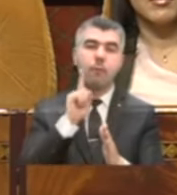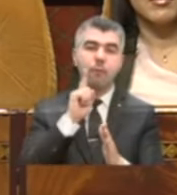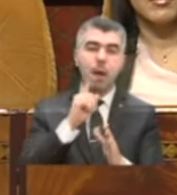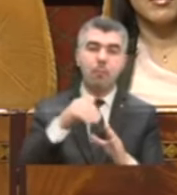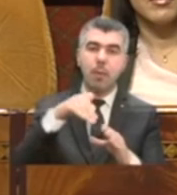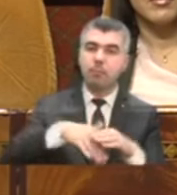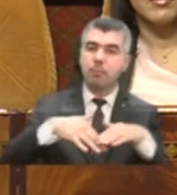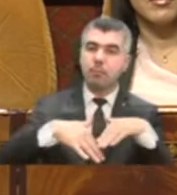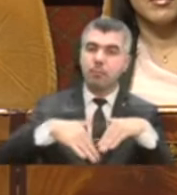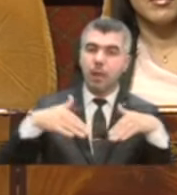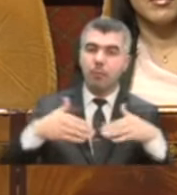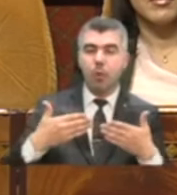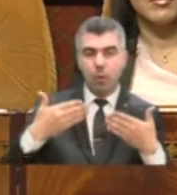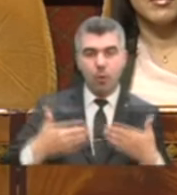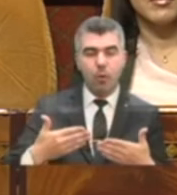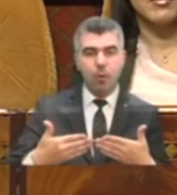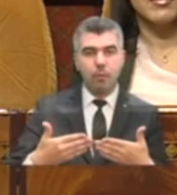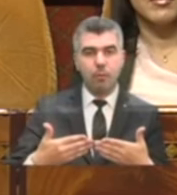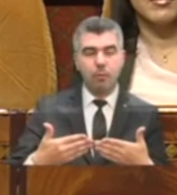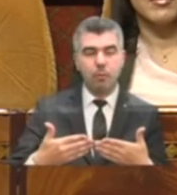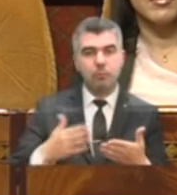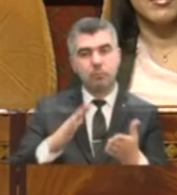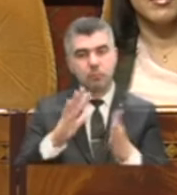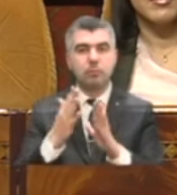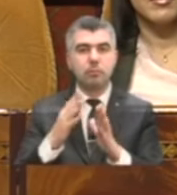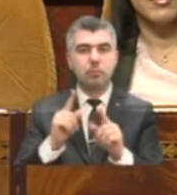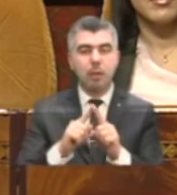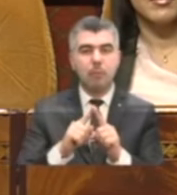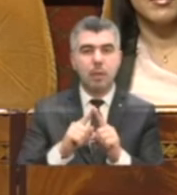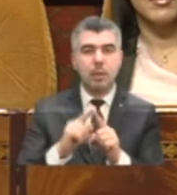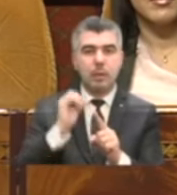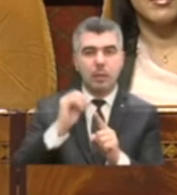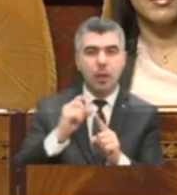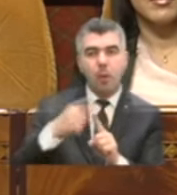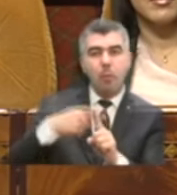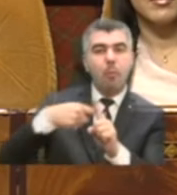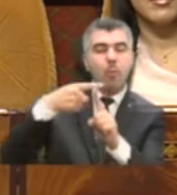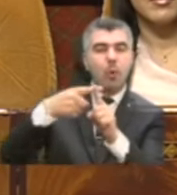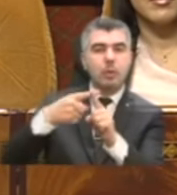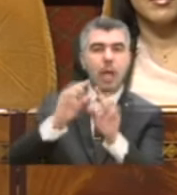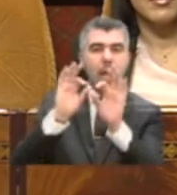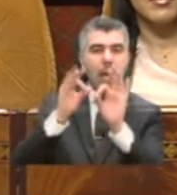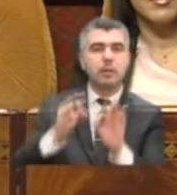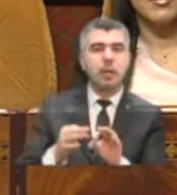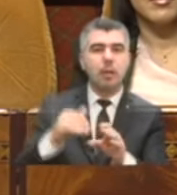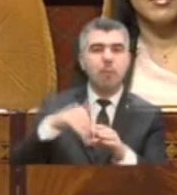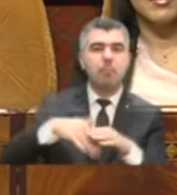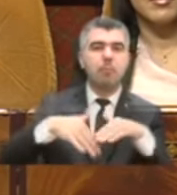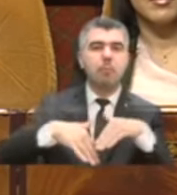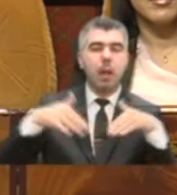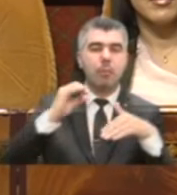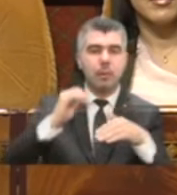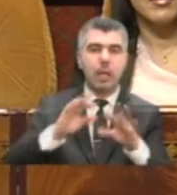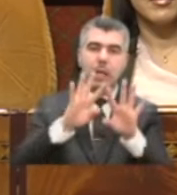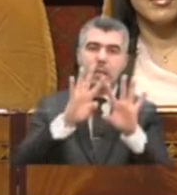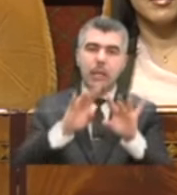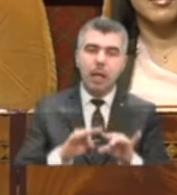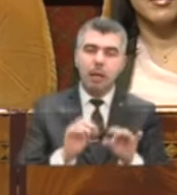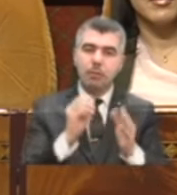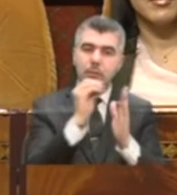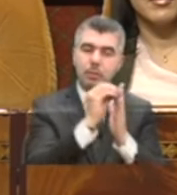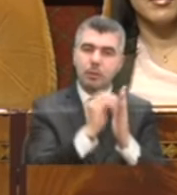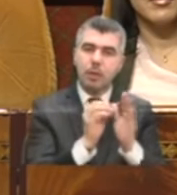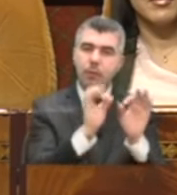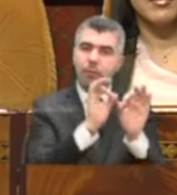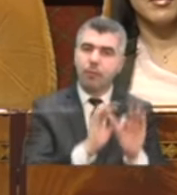اليوم نفتخروا باننا وصلنا للربع ديال التمثيليه النساء في مجلس النواب، هذا عكس اللي جا في التقرير اللي تم